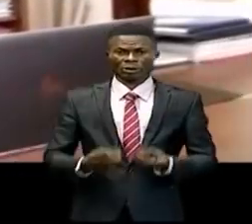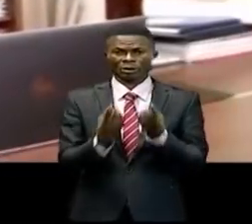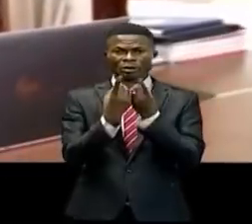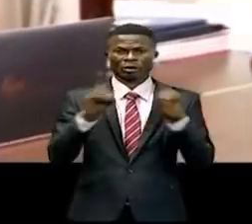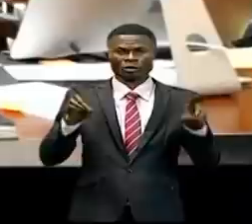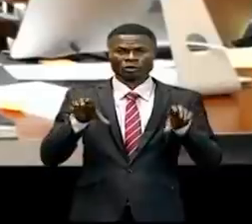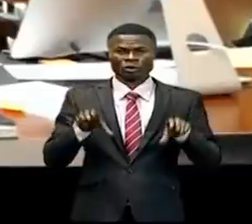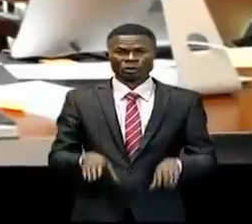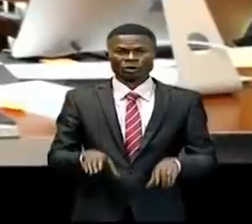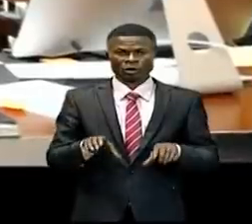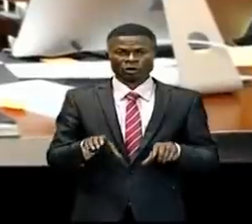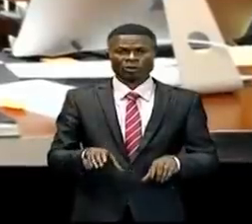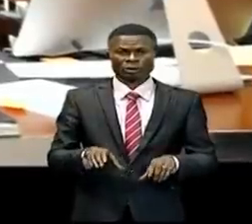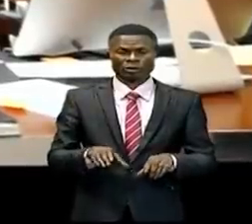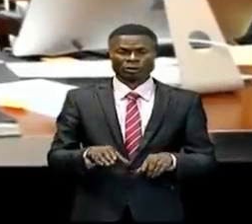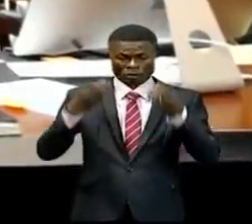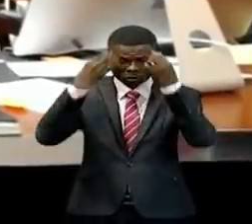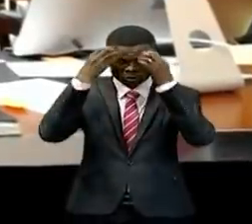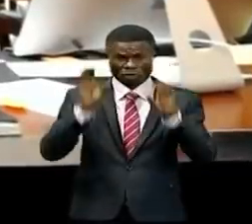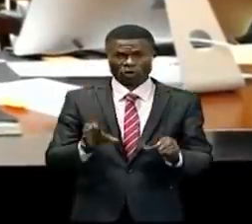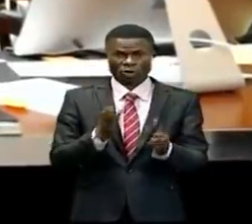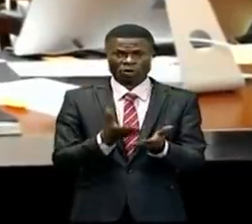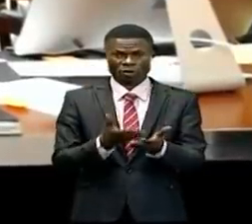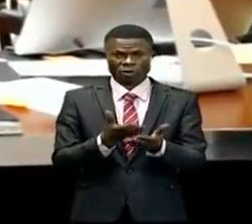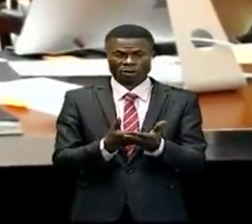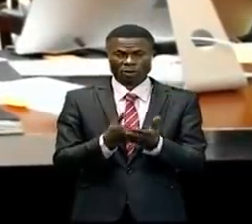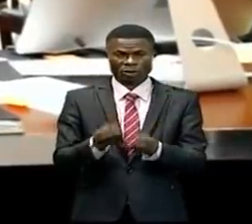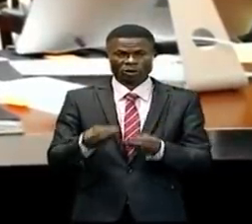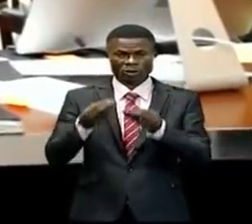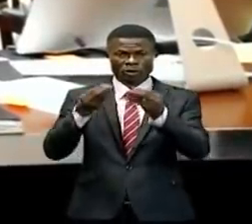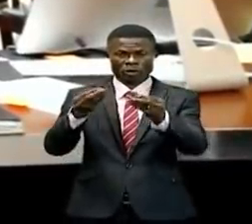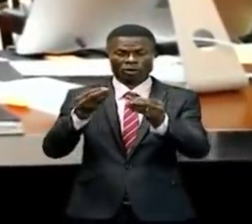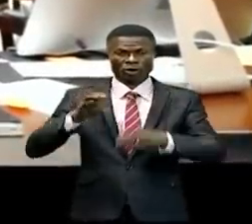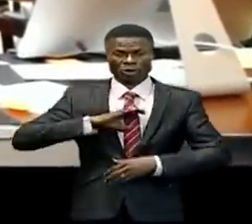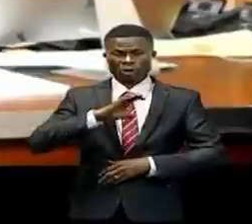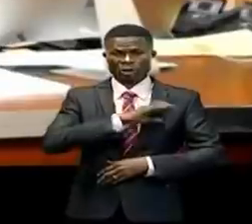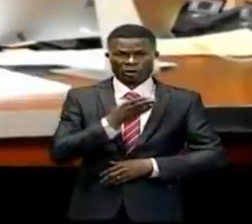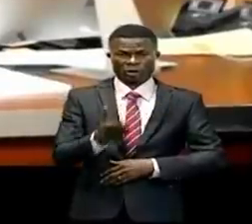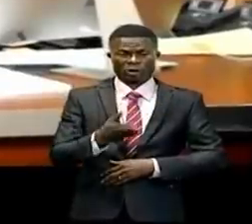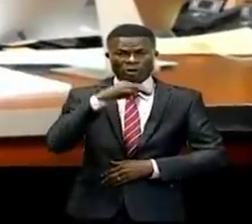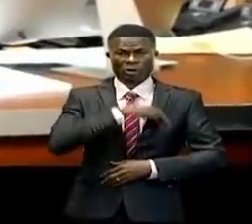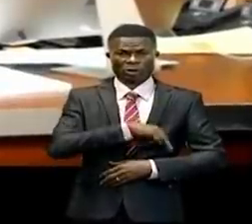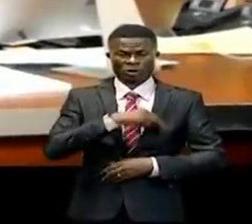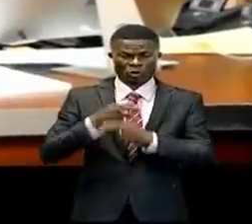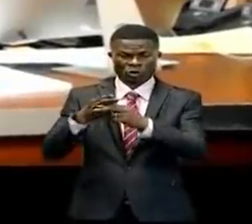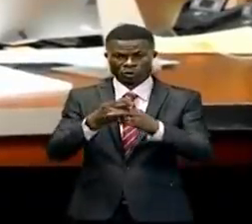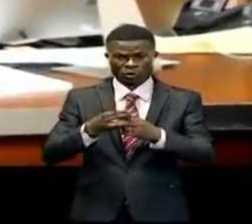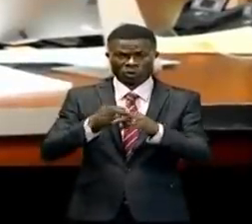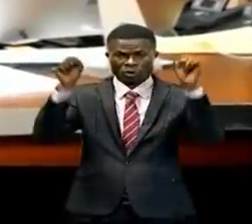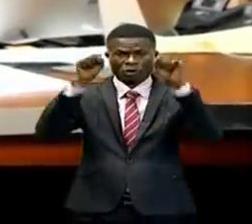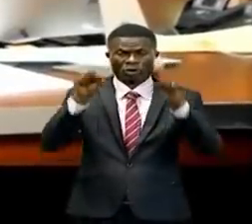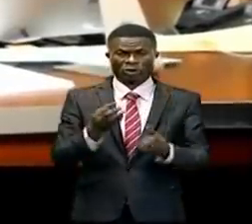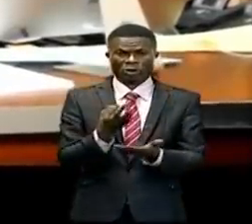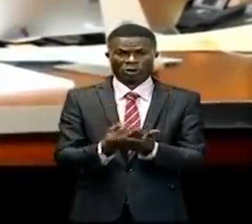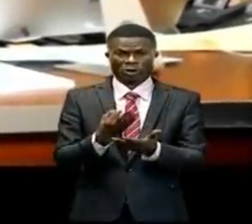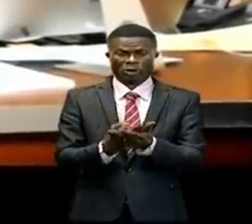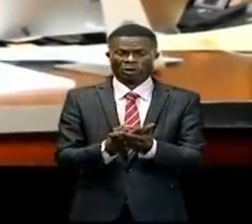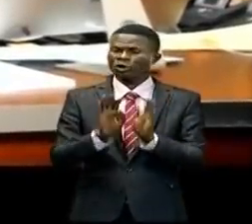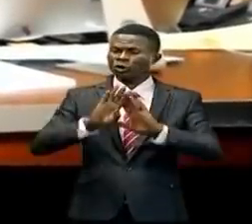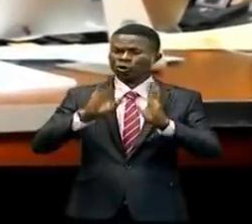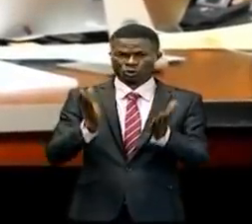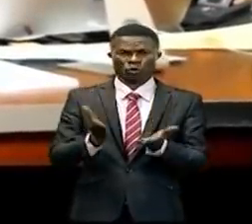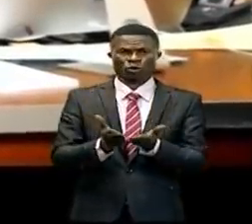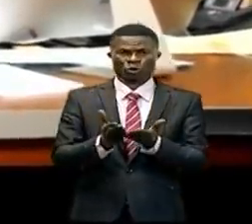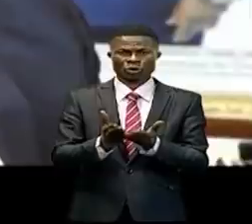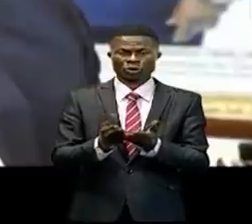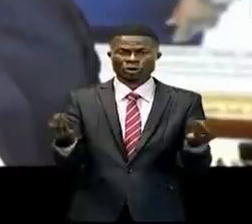Congo. Cette convention attribue à ces comités la mission de suivre les systèmes financiers dans son ensemble